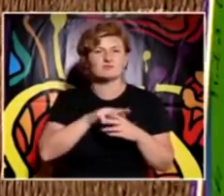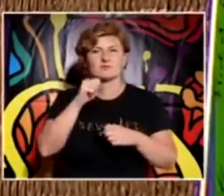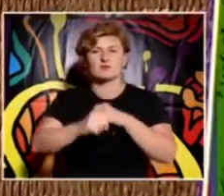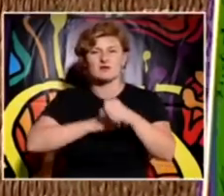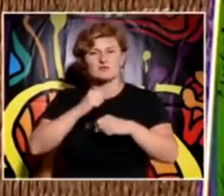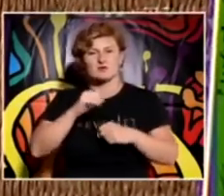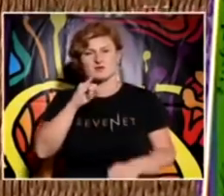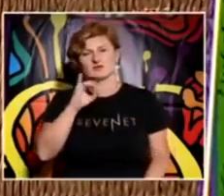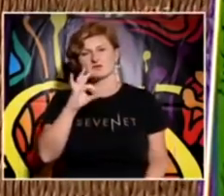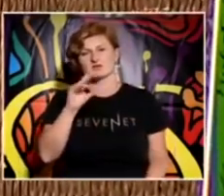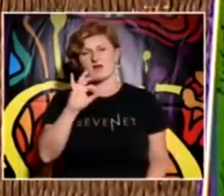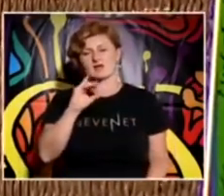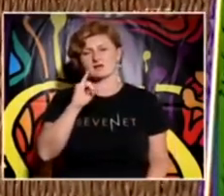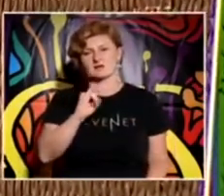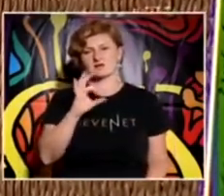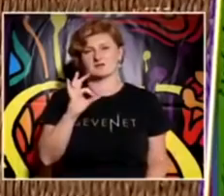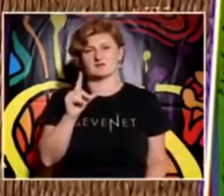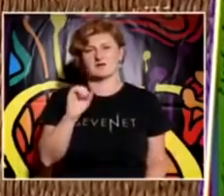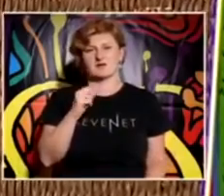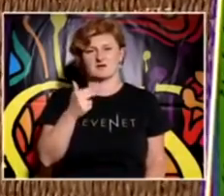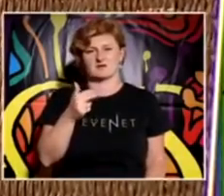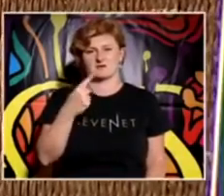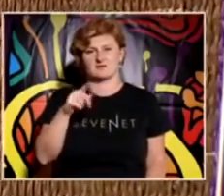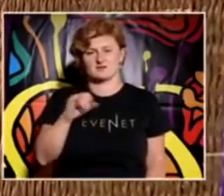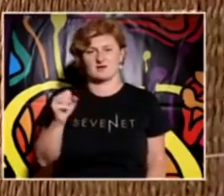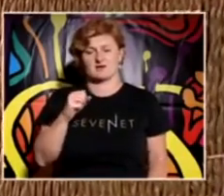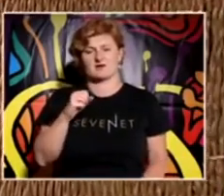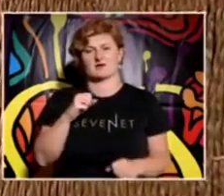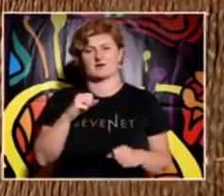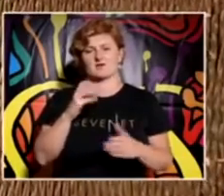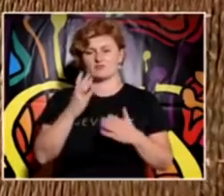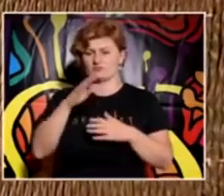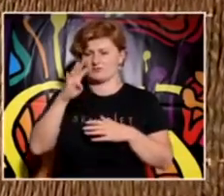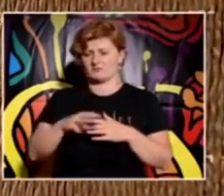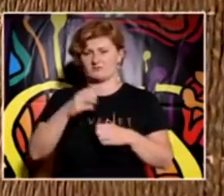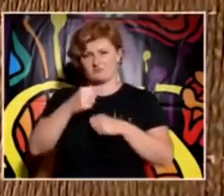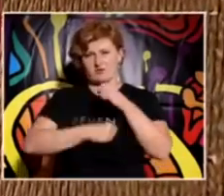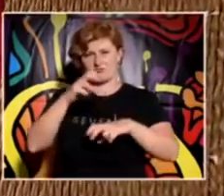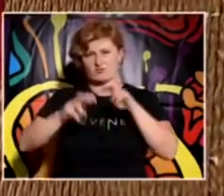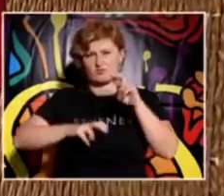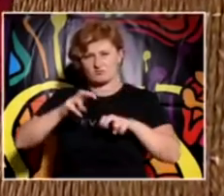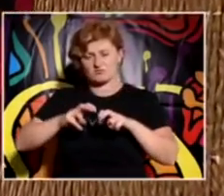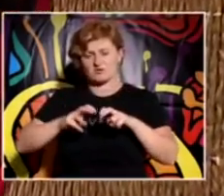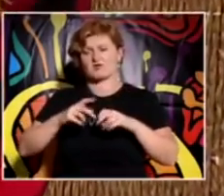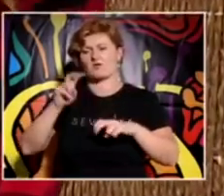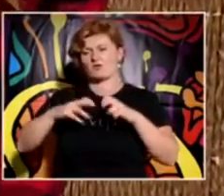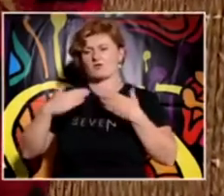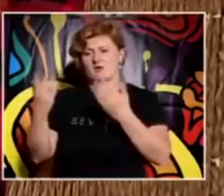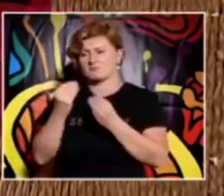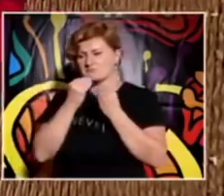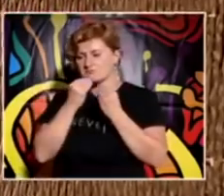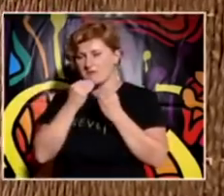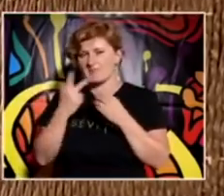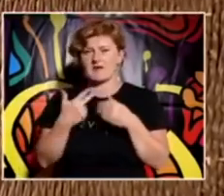na Islandii 4 miesiące. Pracuje w hotelu. Tam ma Wikti i opierunek. Najbliższy sklep jest,